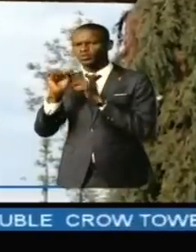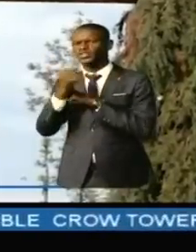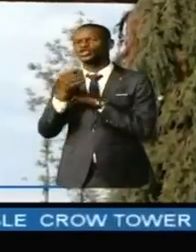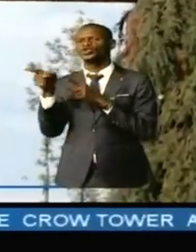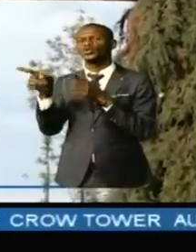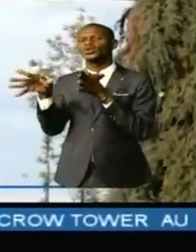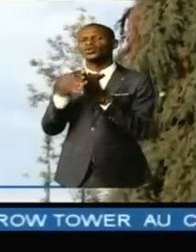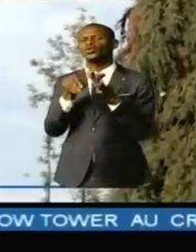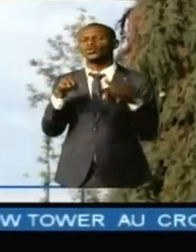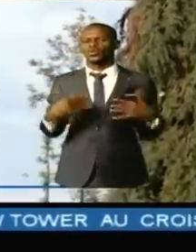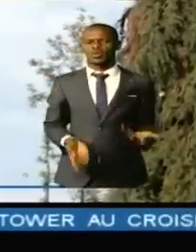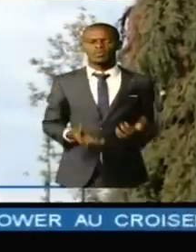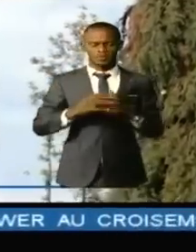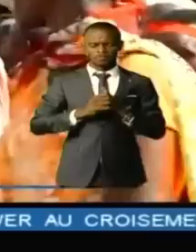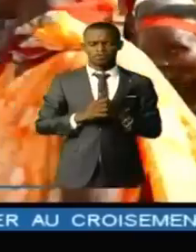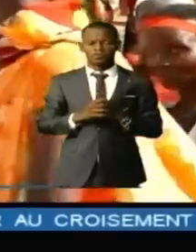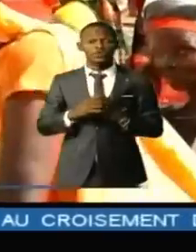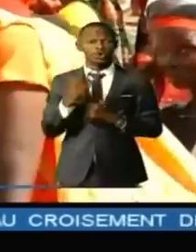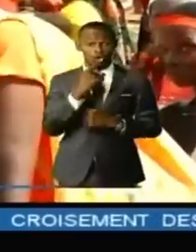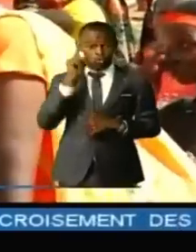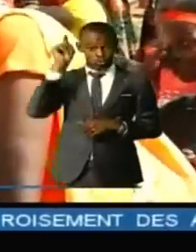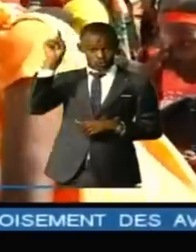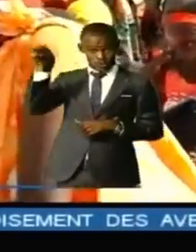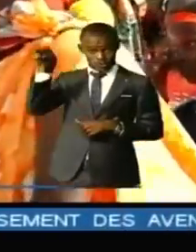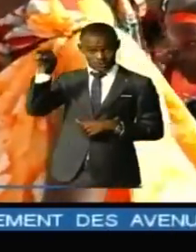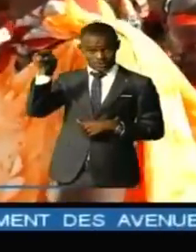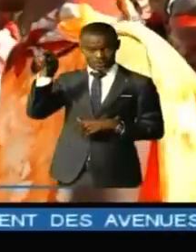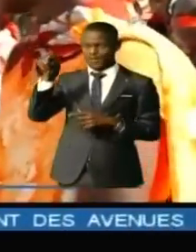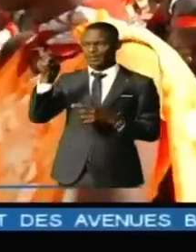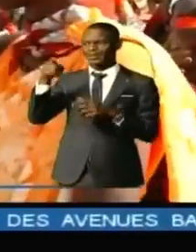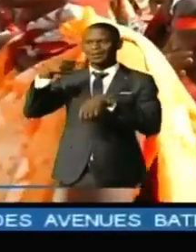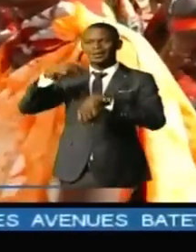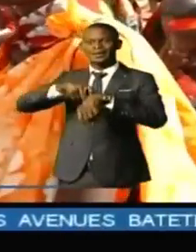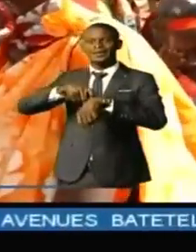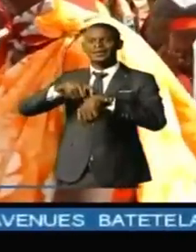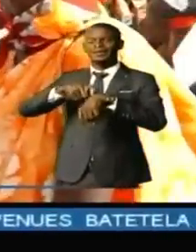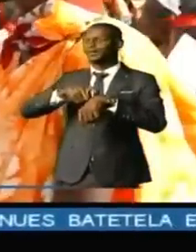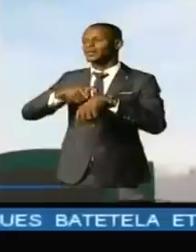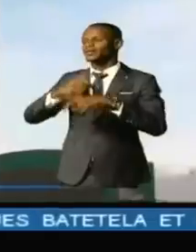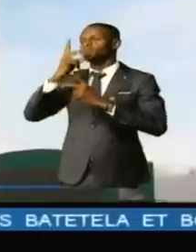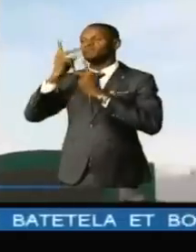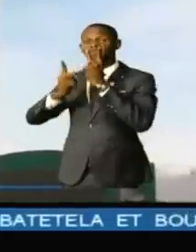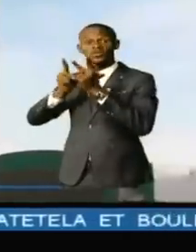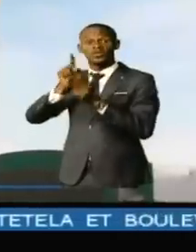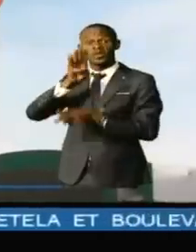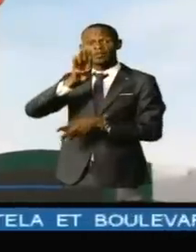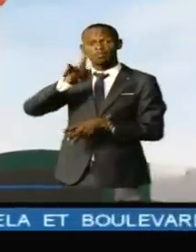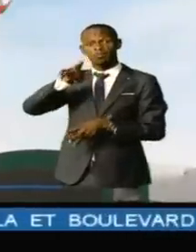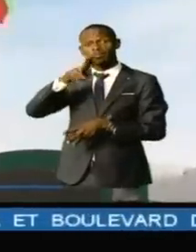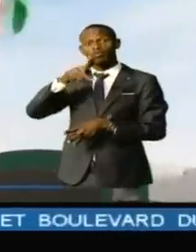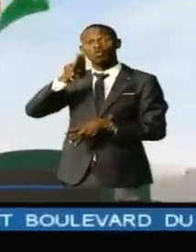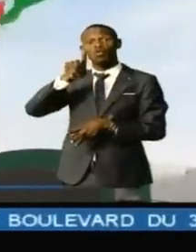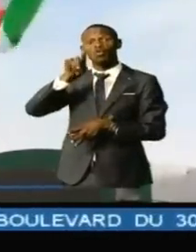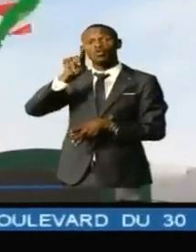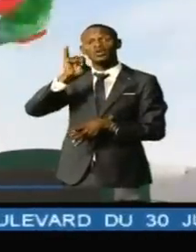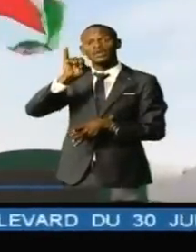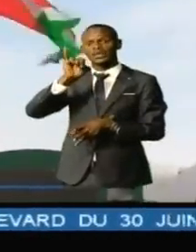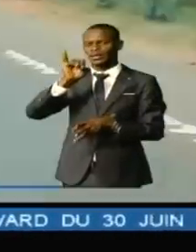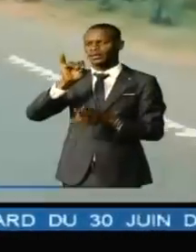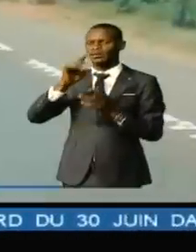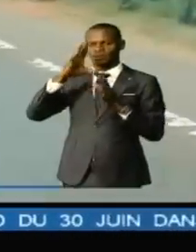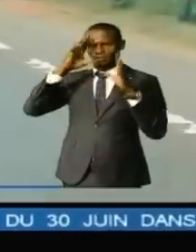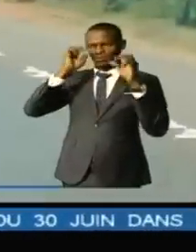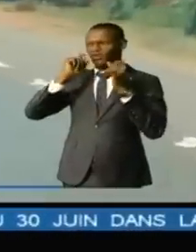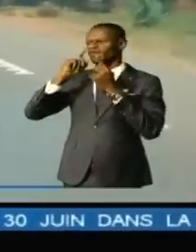au Burundi, le président de la République s'est en effet rendu à Gitega, la province politique burundaise, où il a eu des entretiens avec